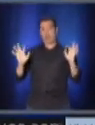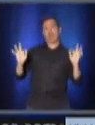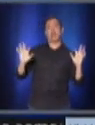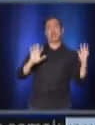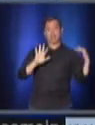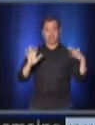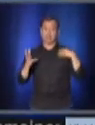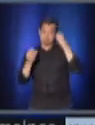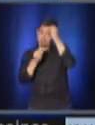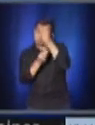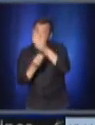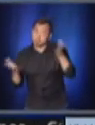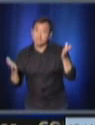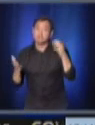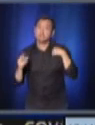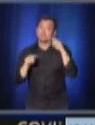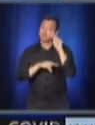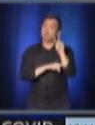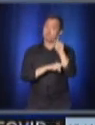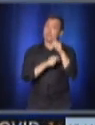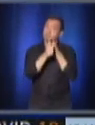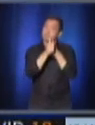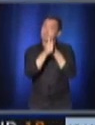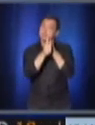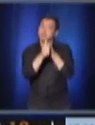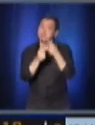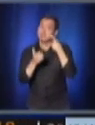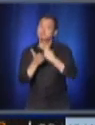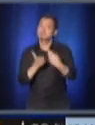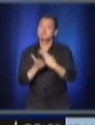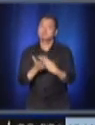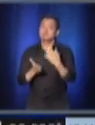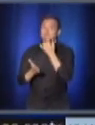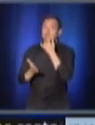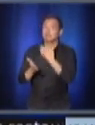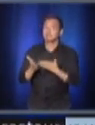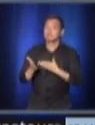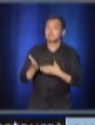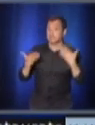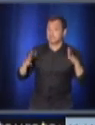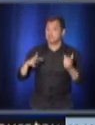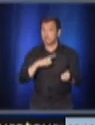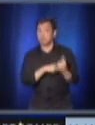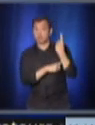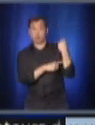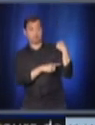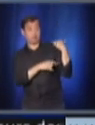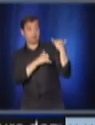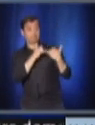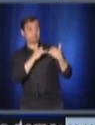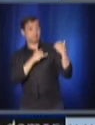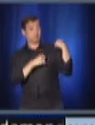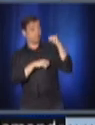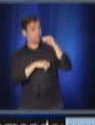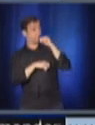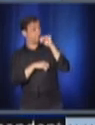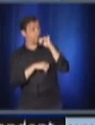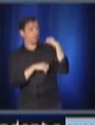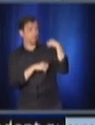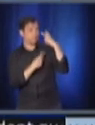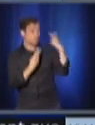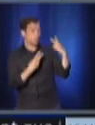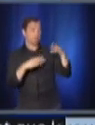de très proche, ce qui va se passer dans les prochaines semaines, parce que des événements, comme nous avons vu dans les bars en fin de semaine, ne sont pas acceptables.